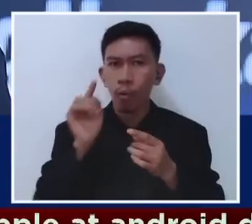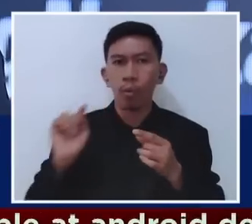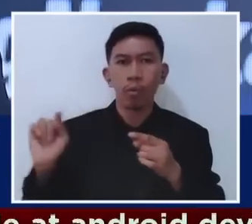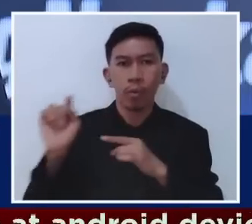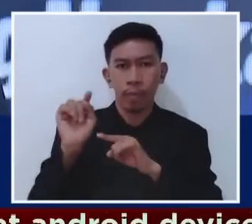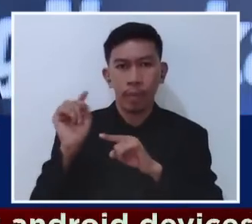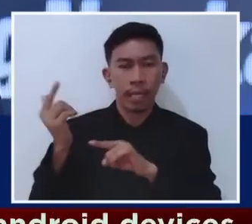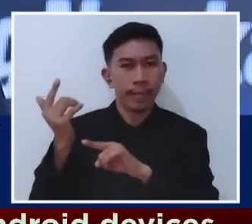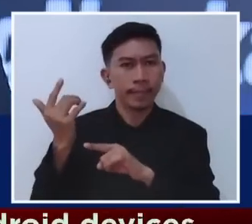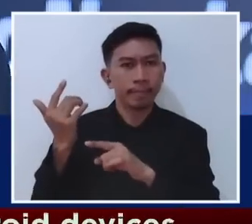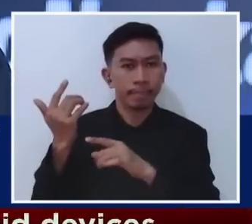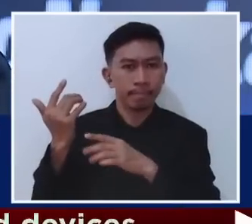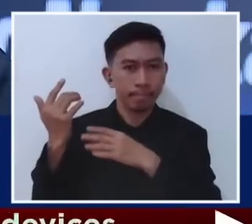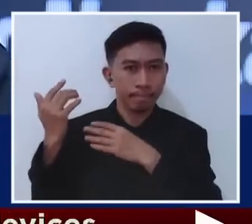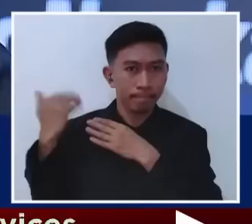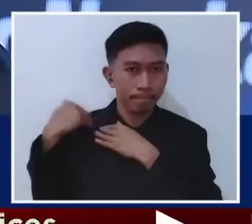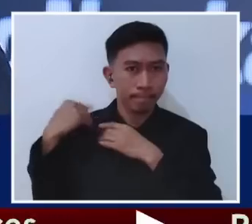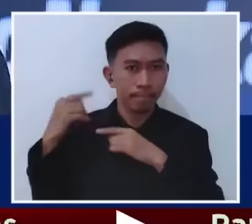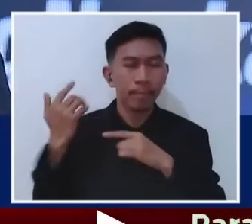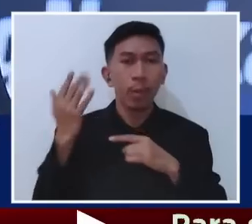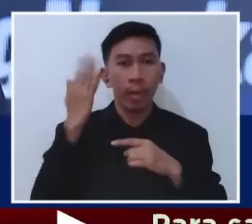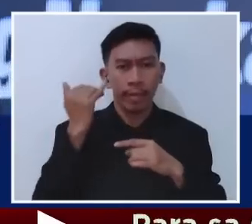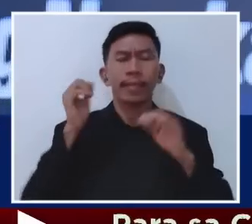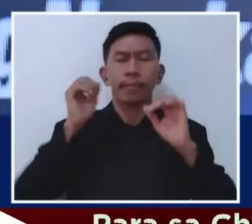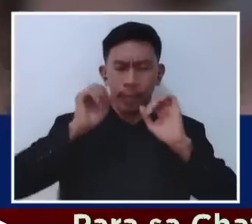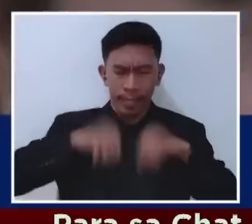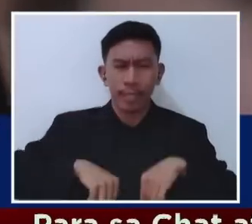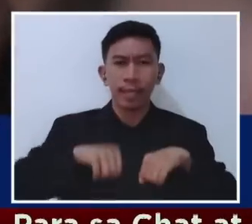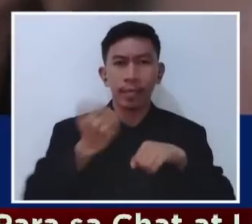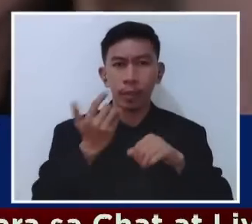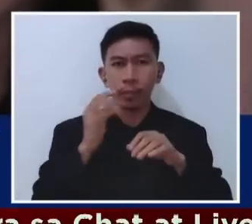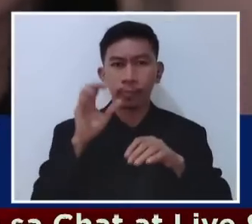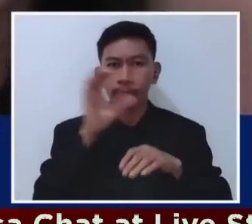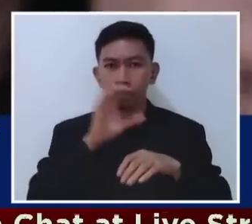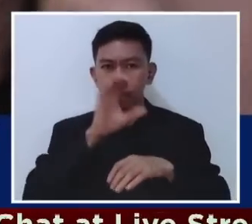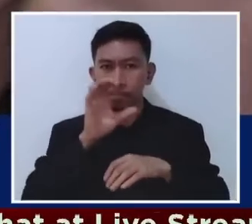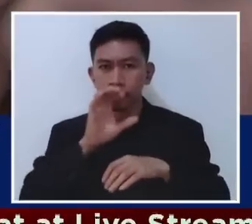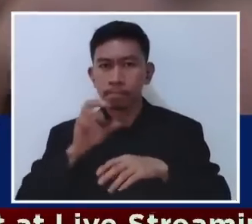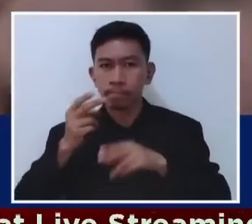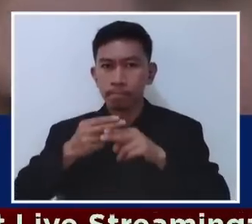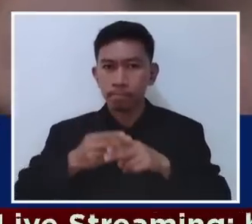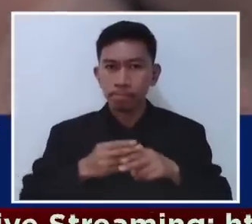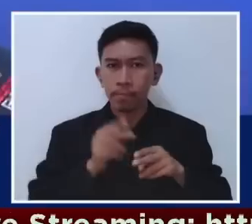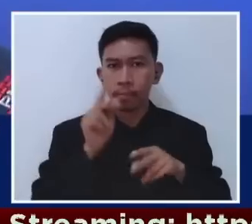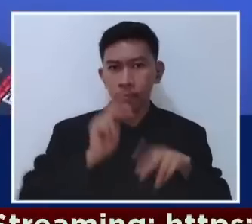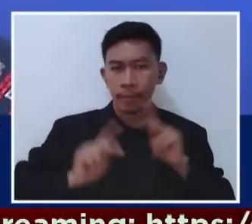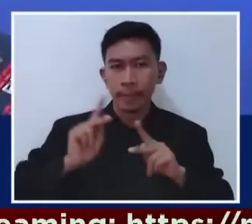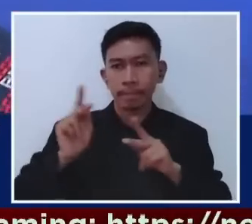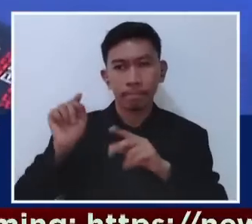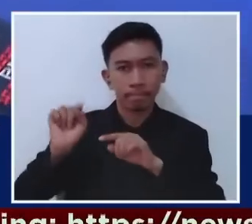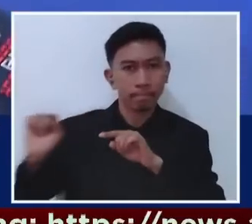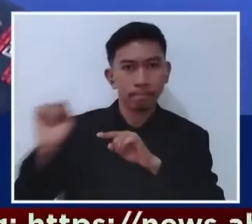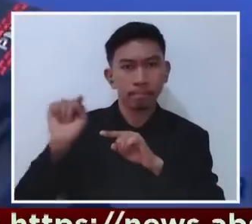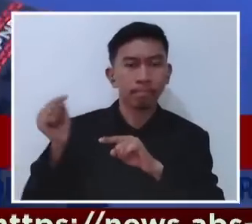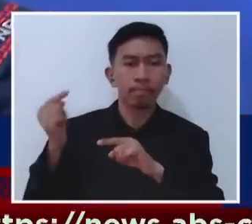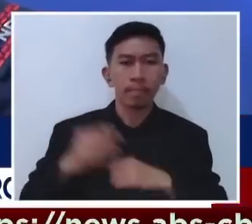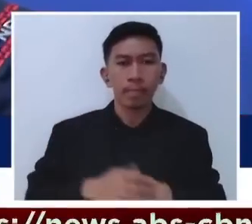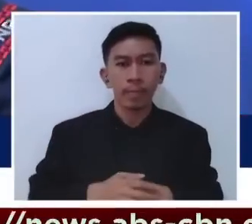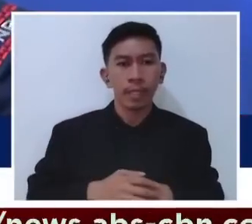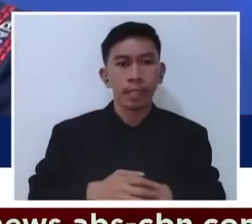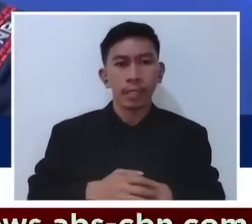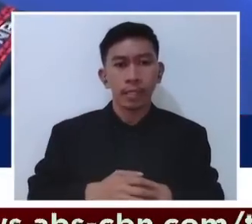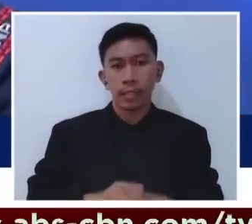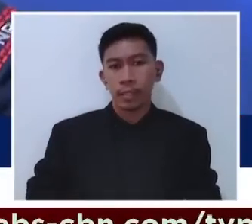tayong kapabilidad through our anti-cybercrime unit. Based po sa experience po ng ACG through conduct